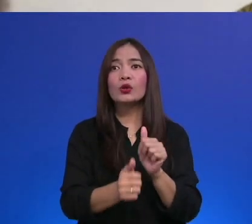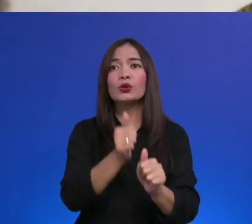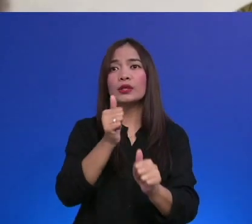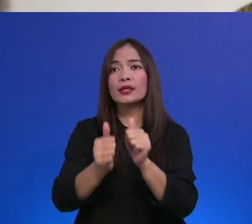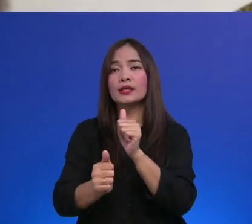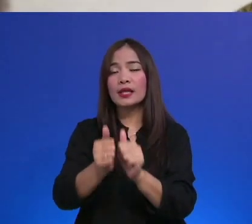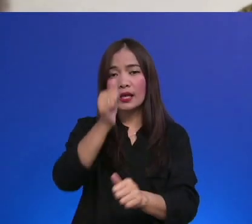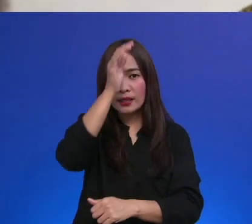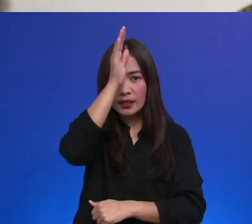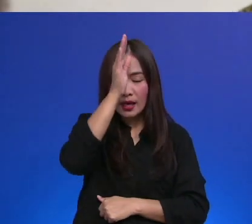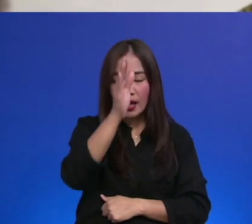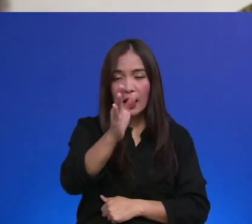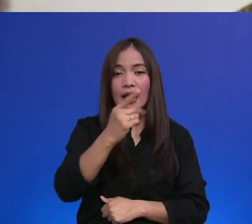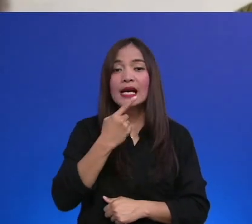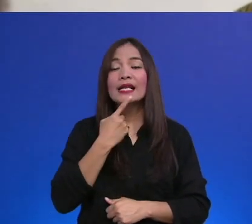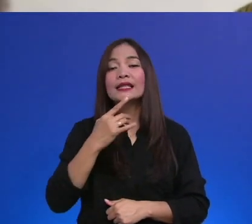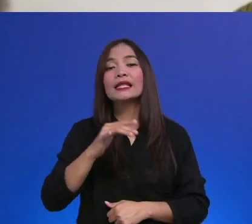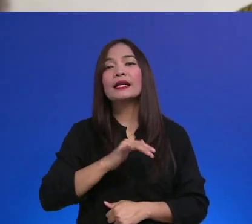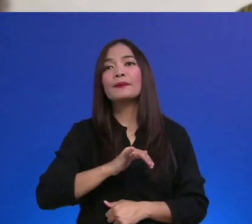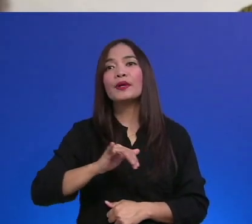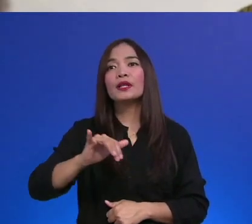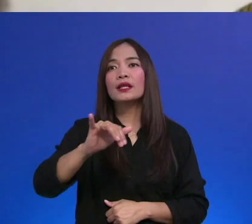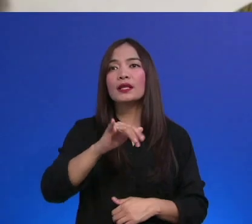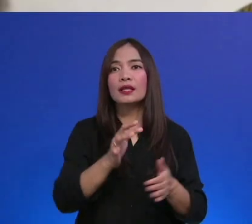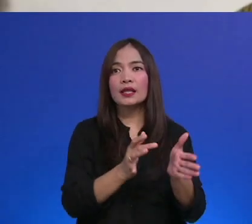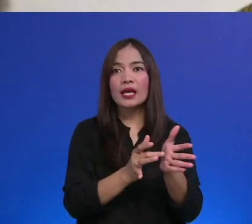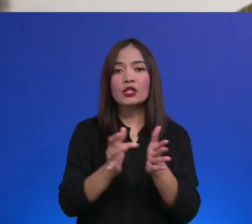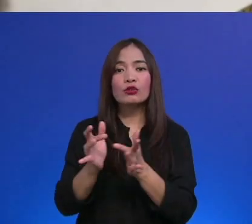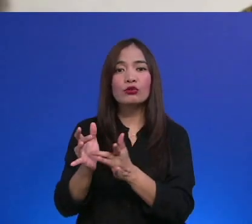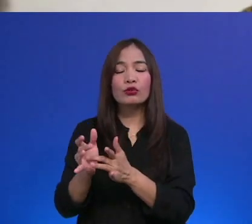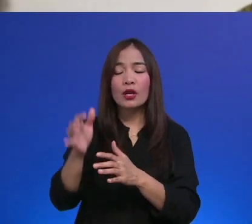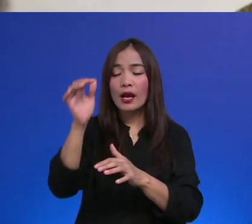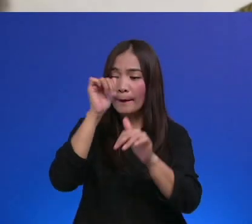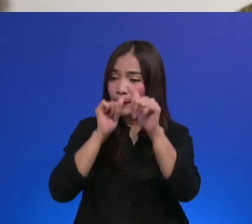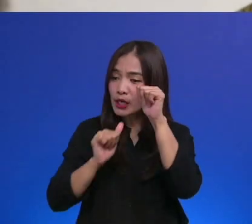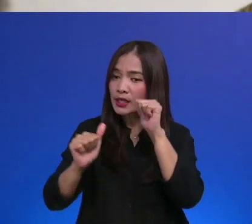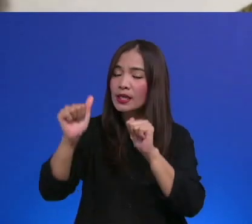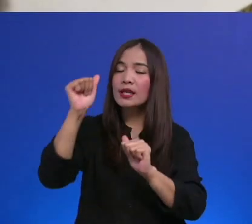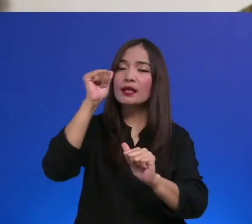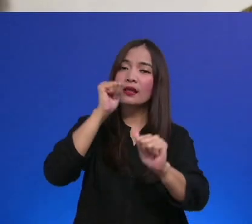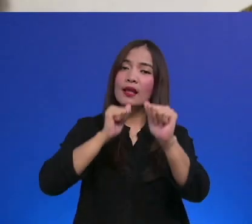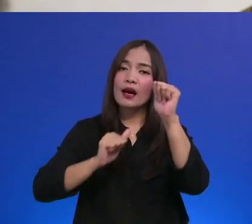teruji setia seperti yesus menderita